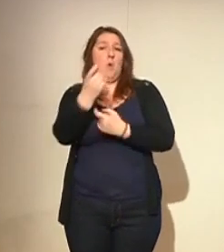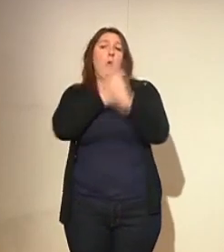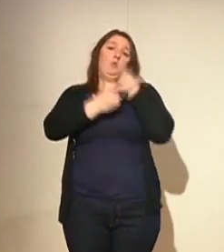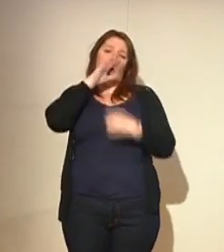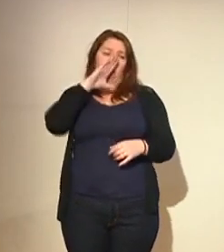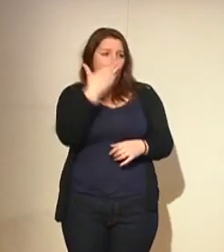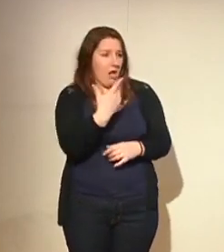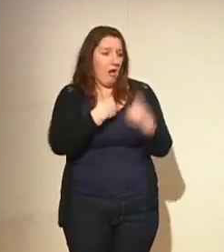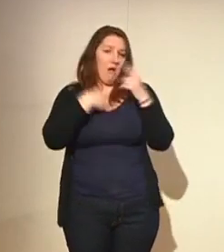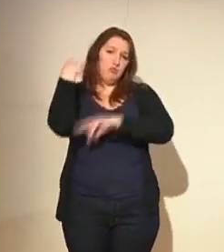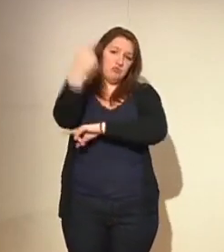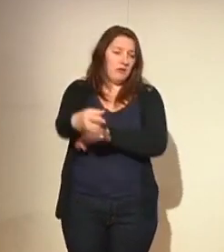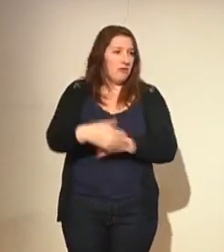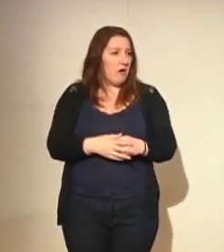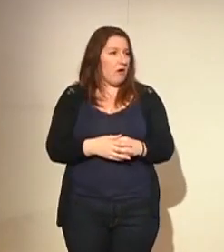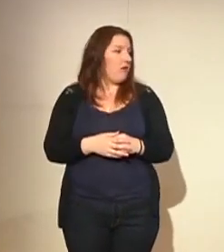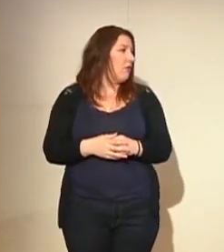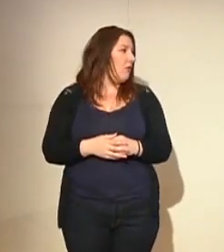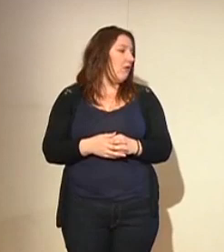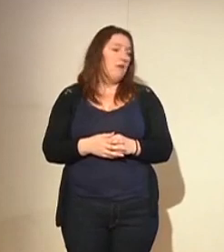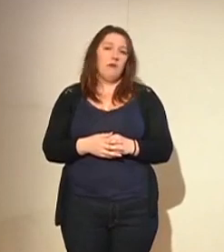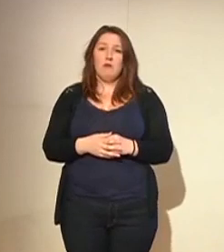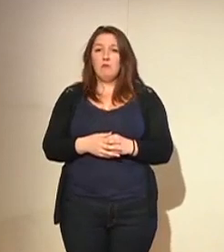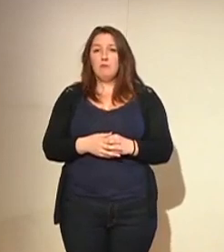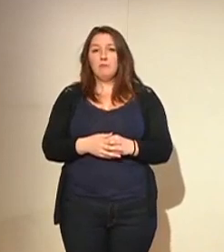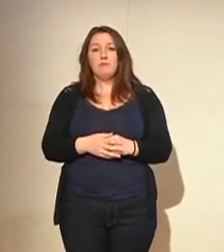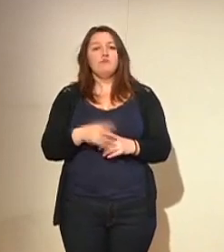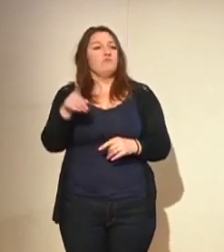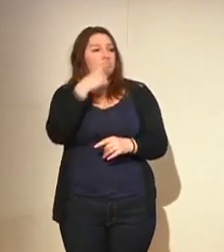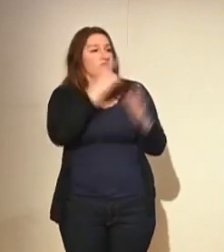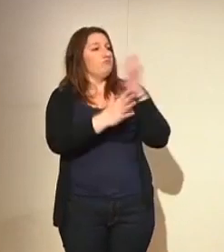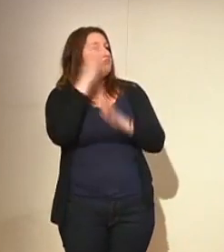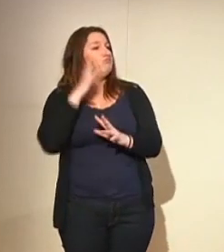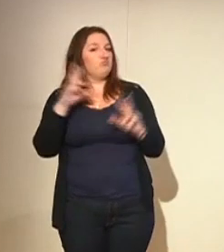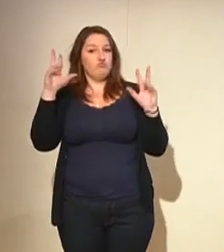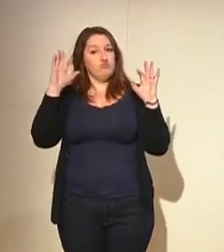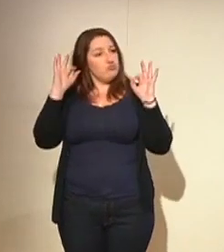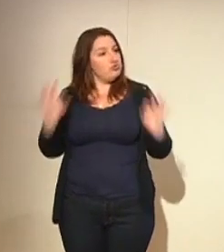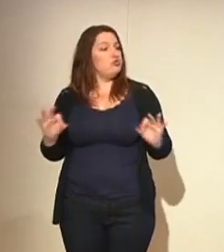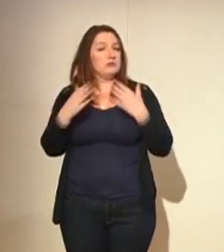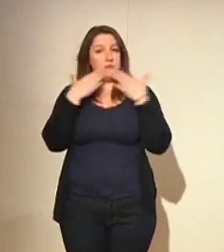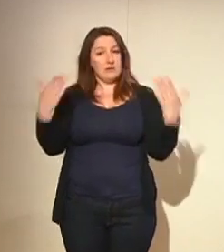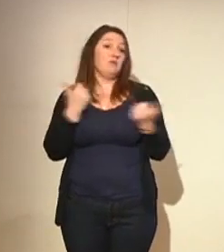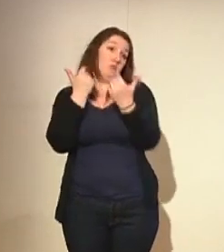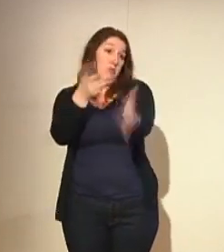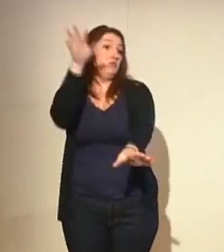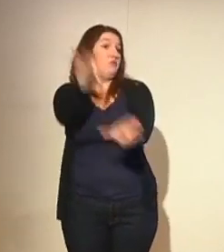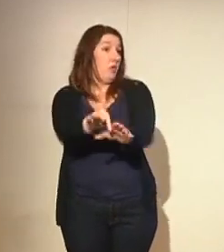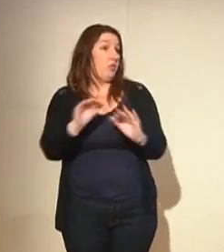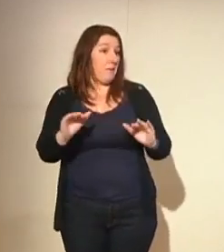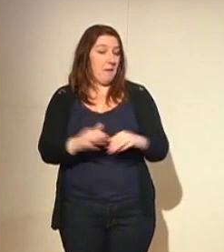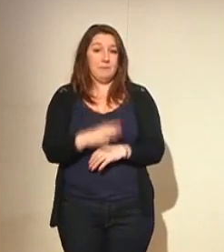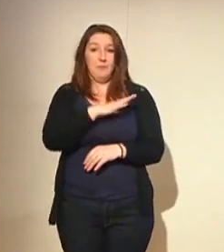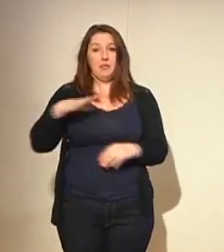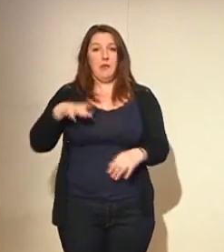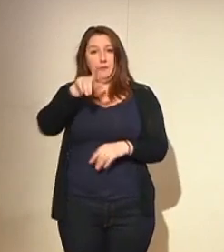érieurement à cette désignation cela me semble sage merci donc je soumets au vote donc Madame